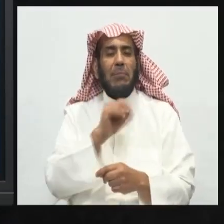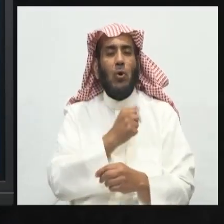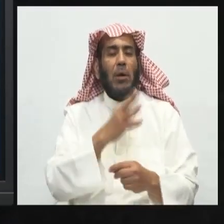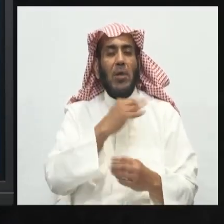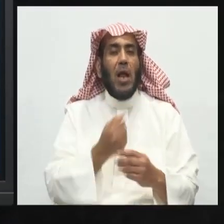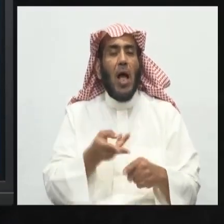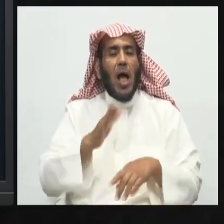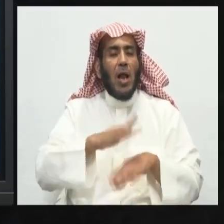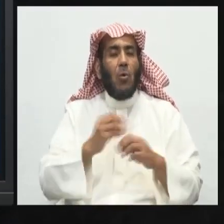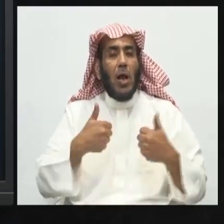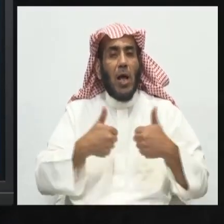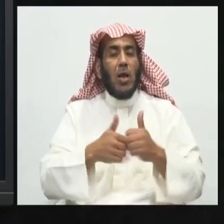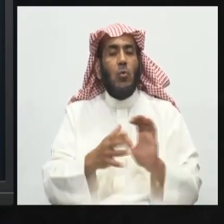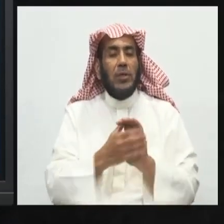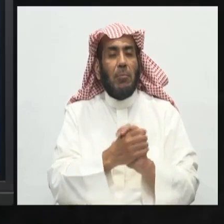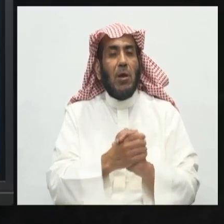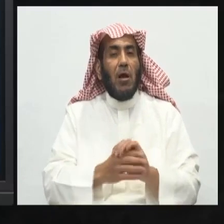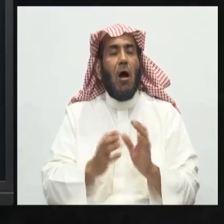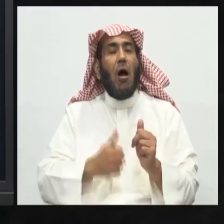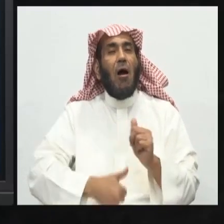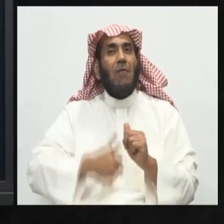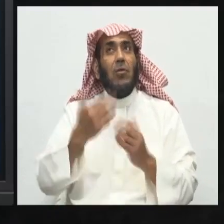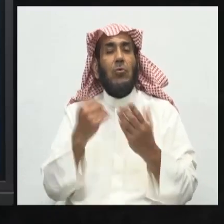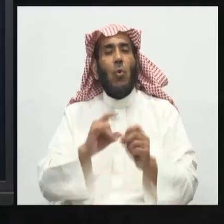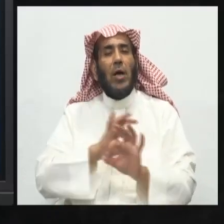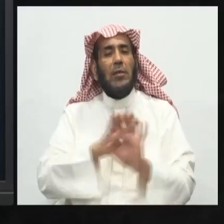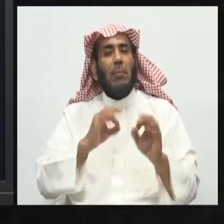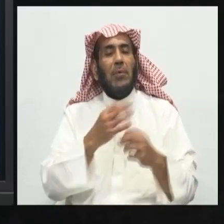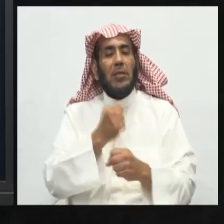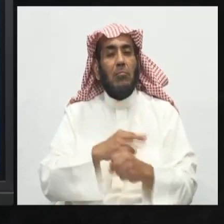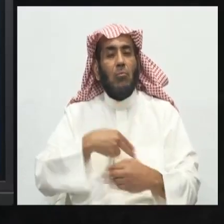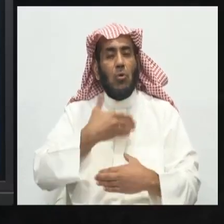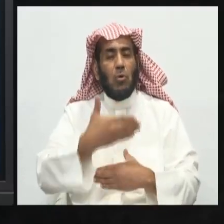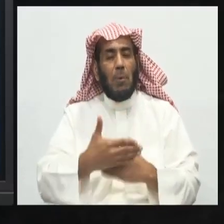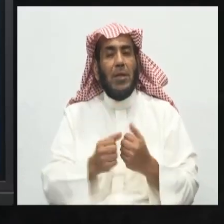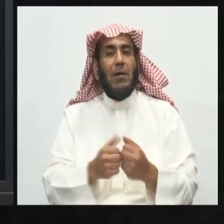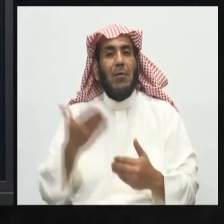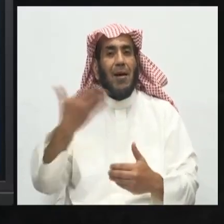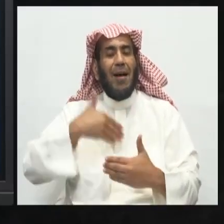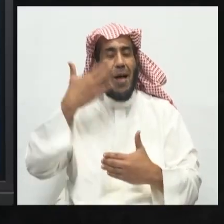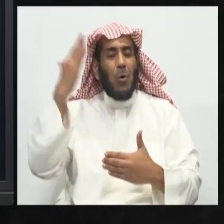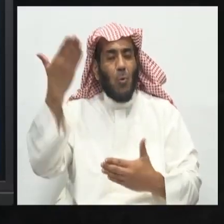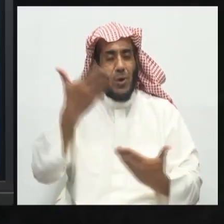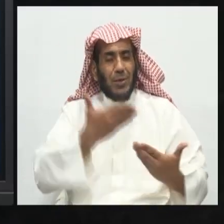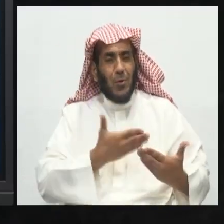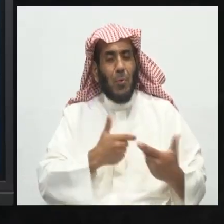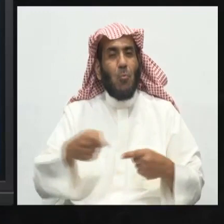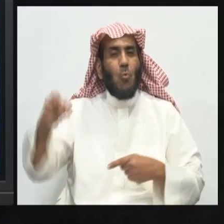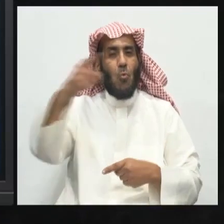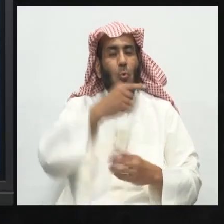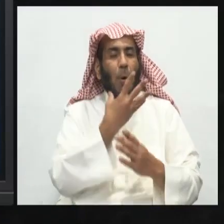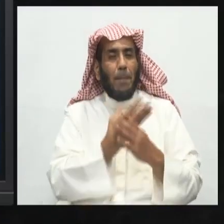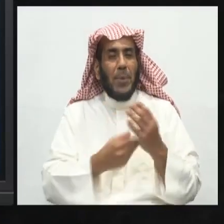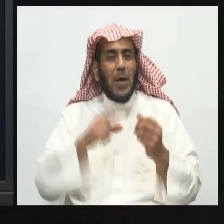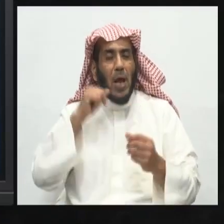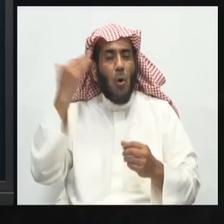وعلى اله وصحبه افضل الصلاه واتم التسليم ثم اما بعد اهلا وسهلا ومرحبا بكم ابنائي